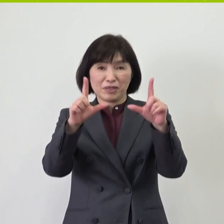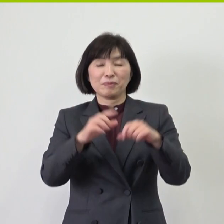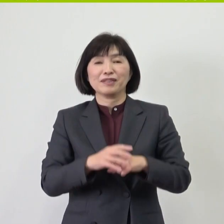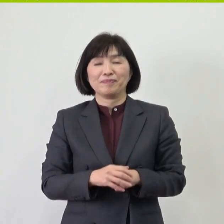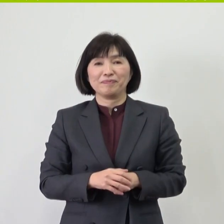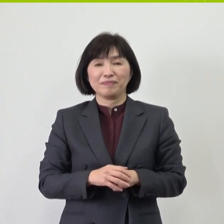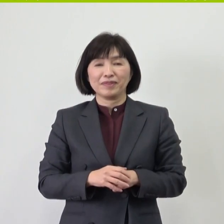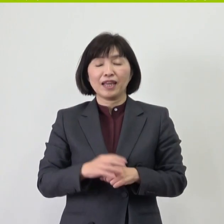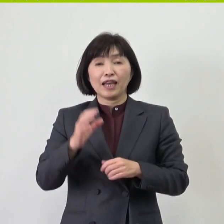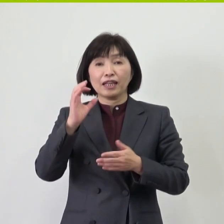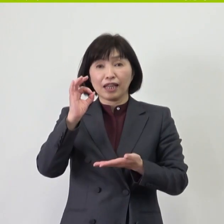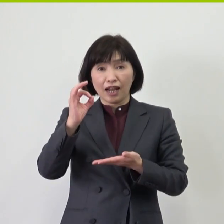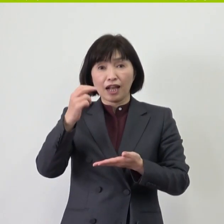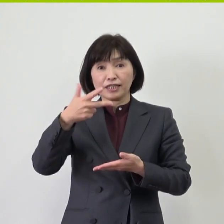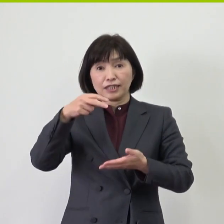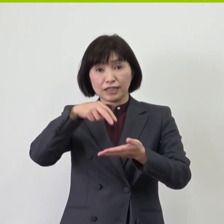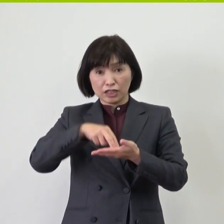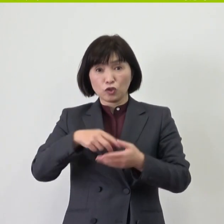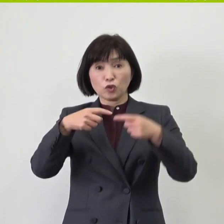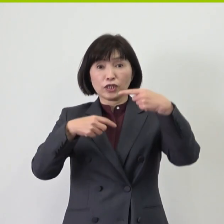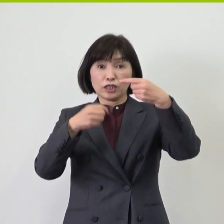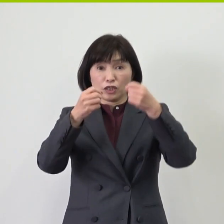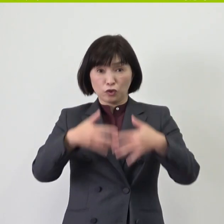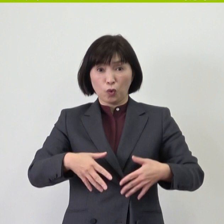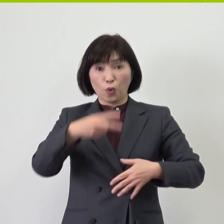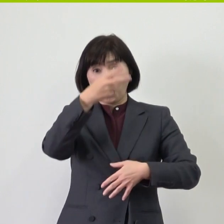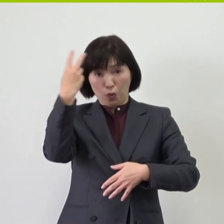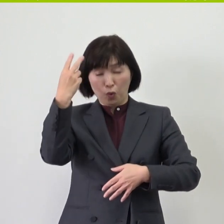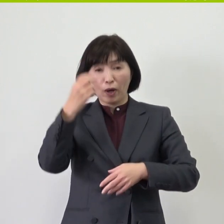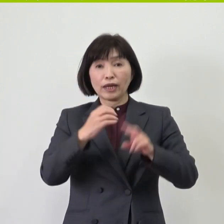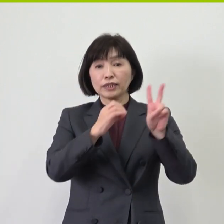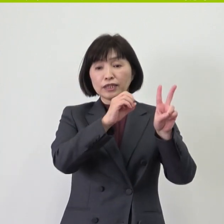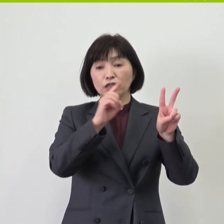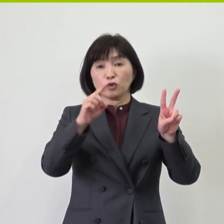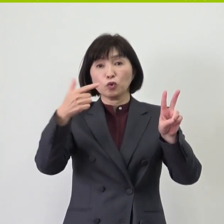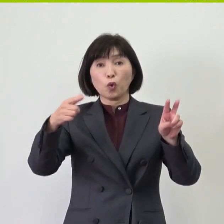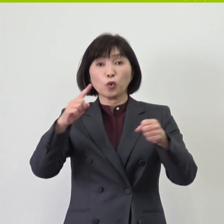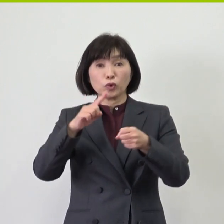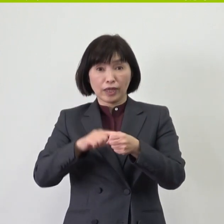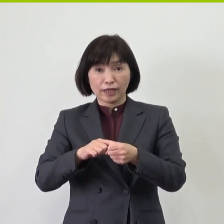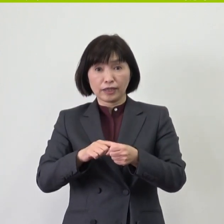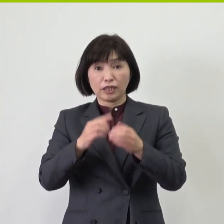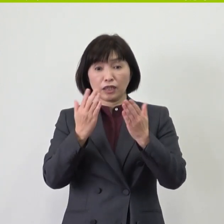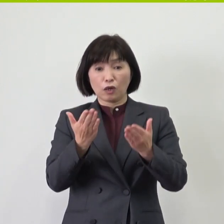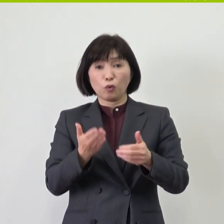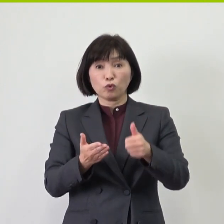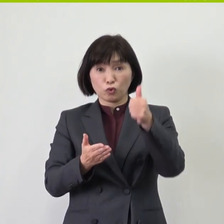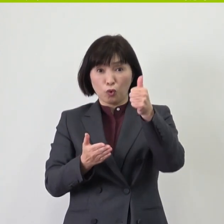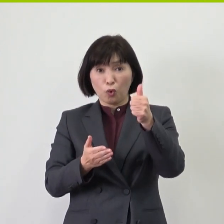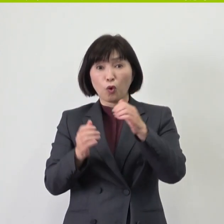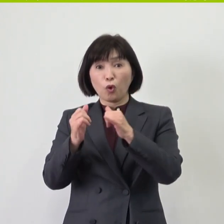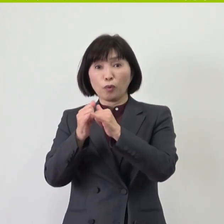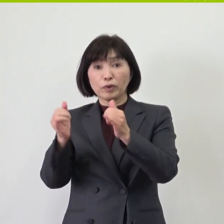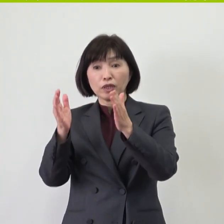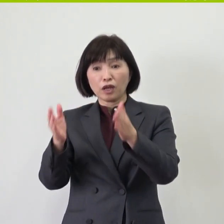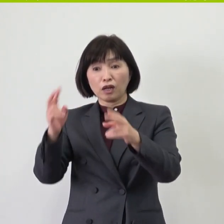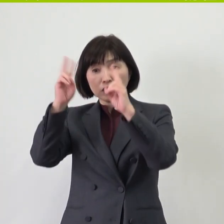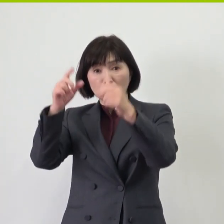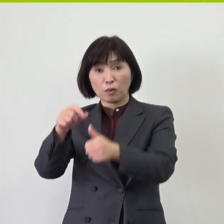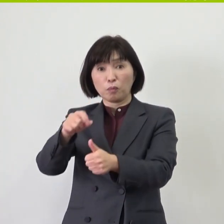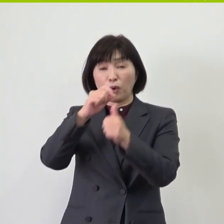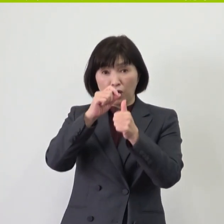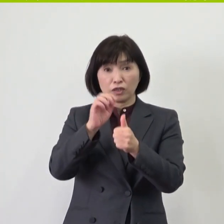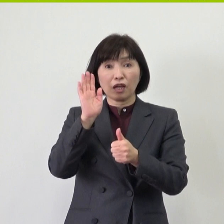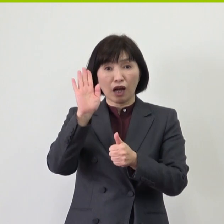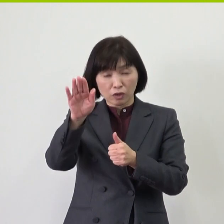。奈良市立一条高校につきましては2016年にですね、民間人校長の藤原和弘さんが校長に